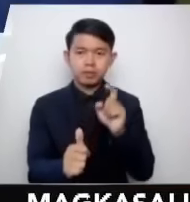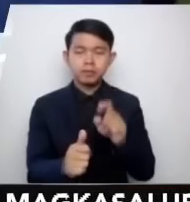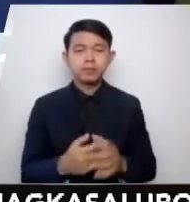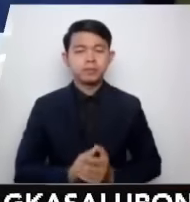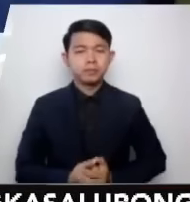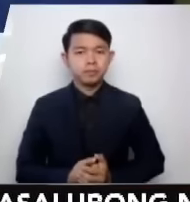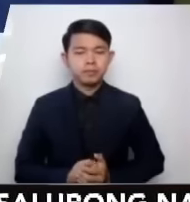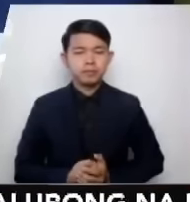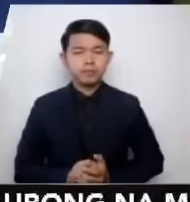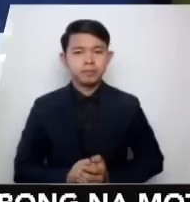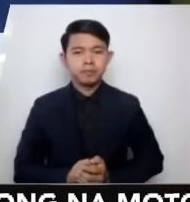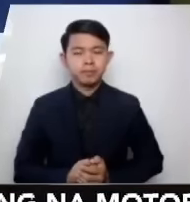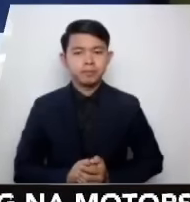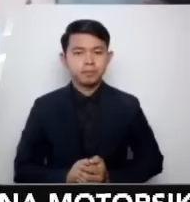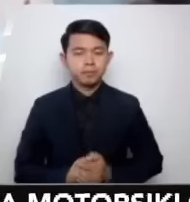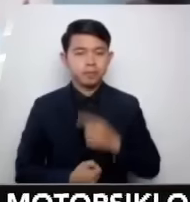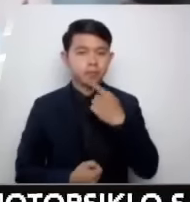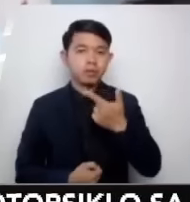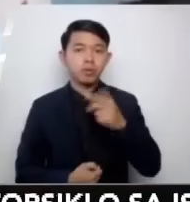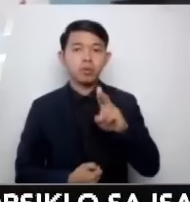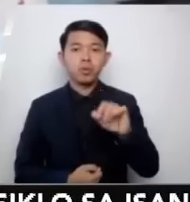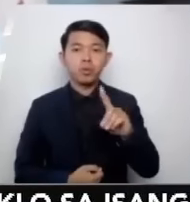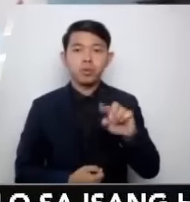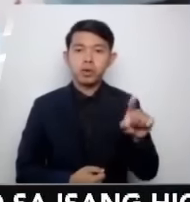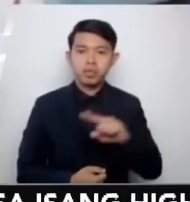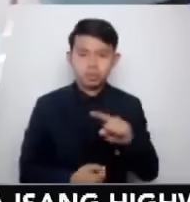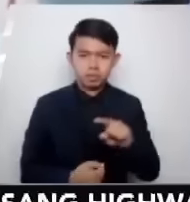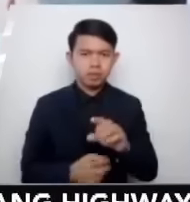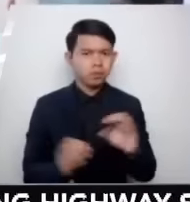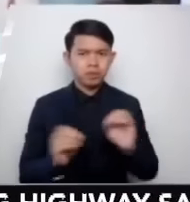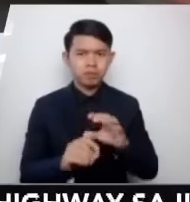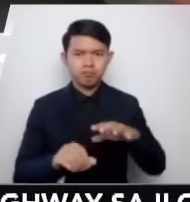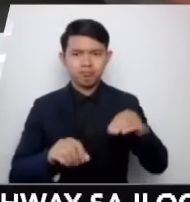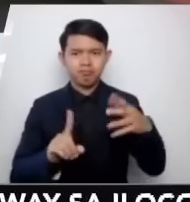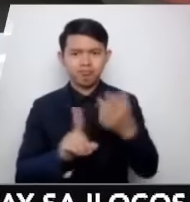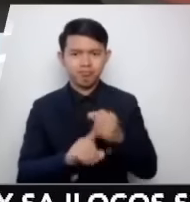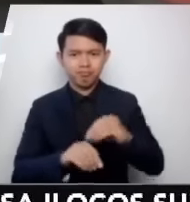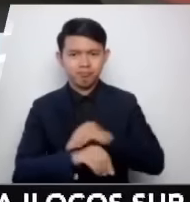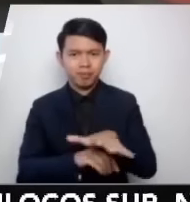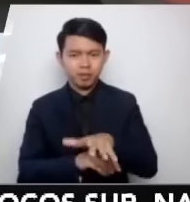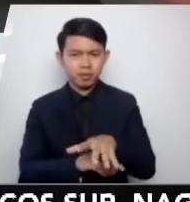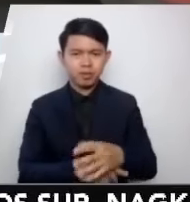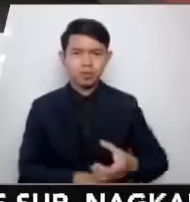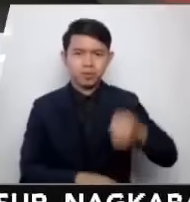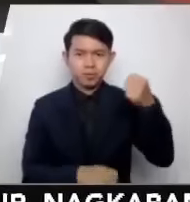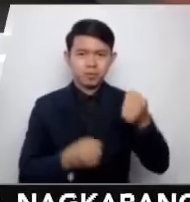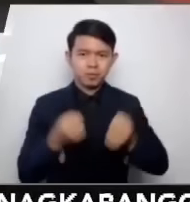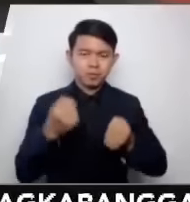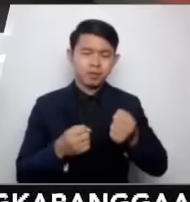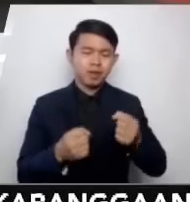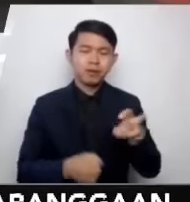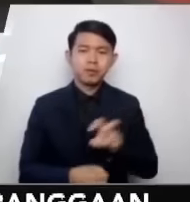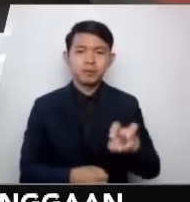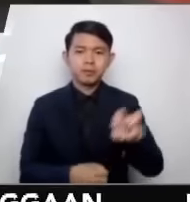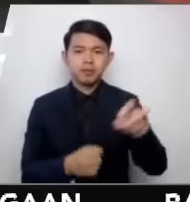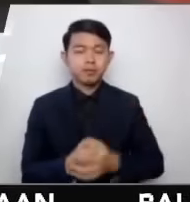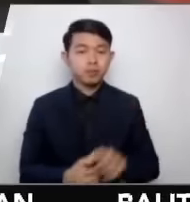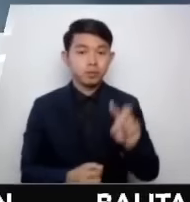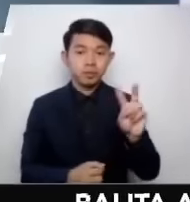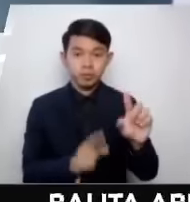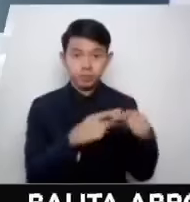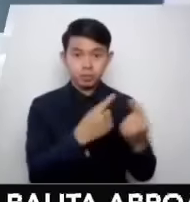Guadis III, walang naging epekto sa mga commuter ang tigil pasada. Kaninang umaga, sinimula ng dalawang grupo ang kilos protesta